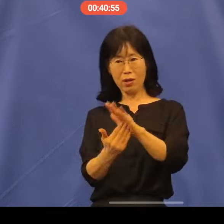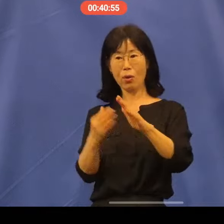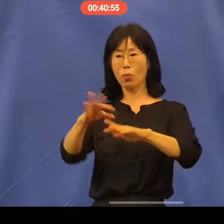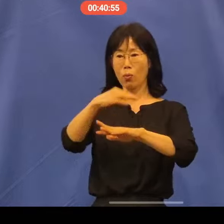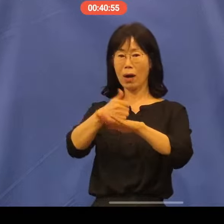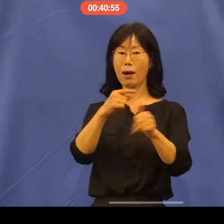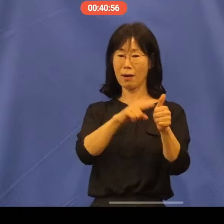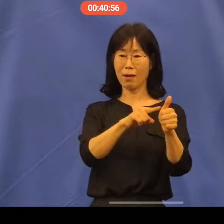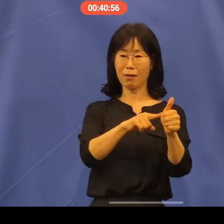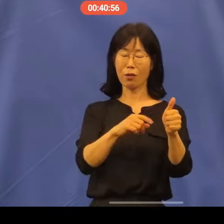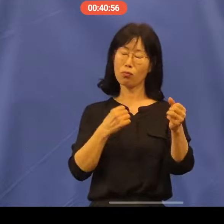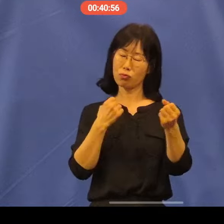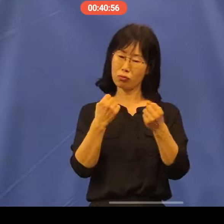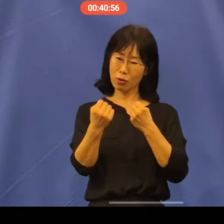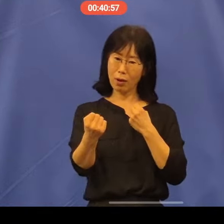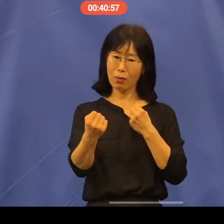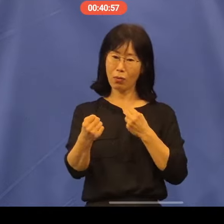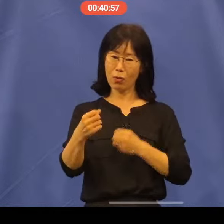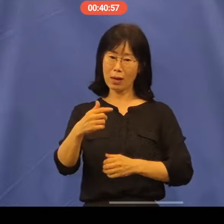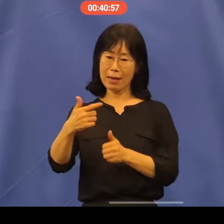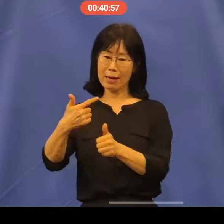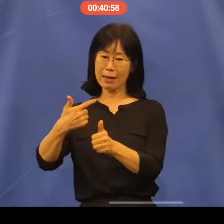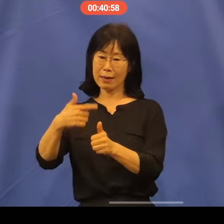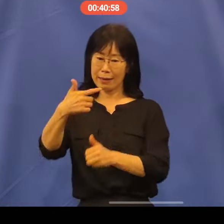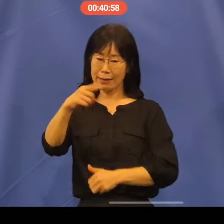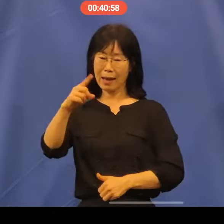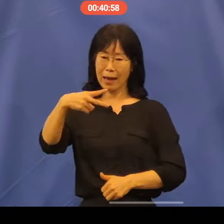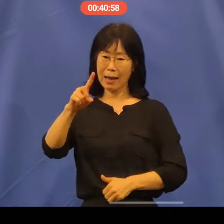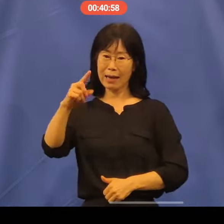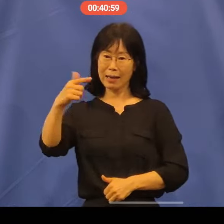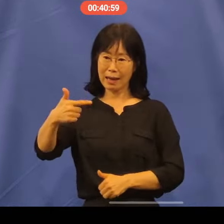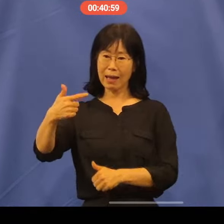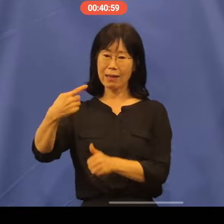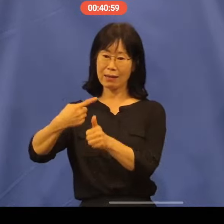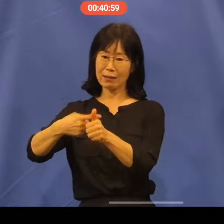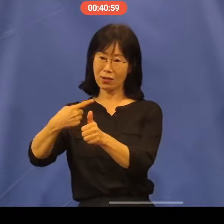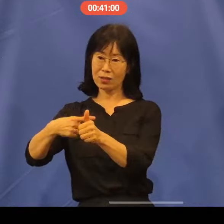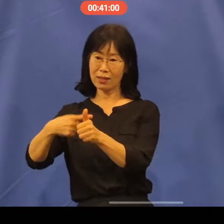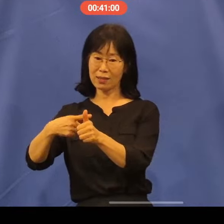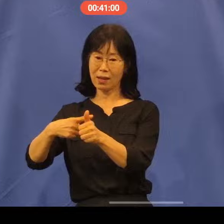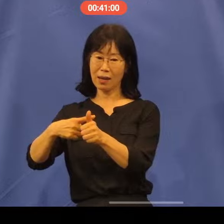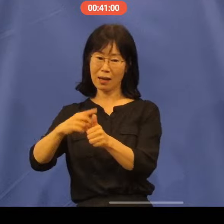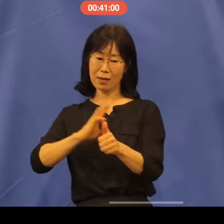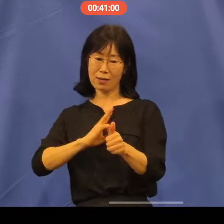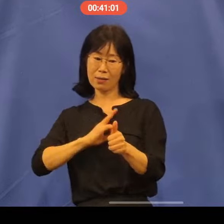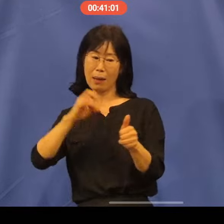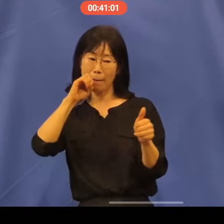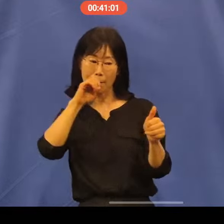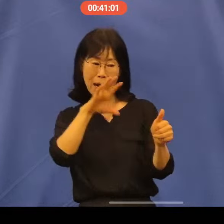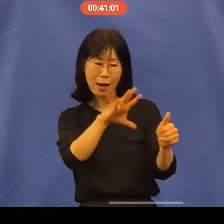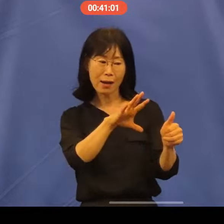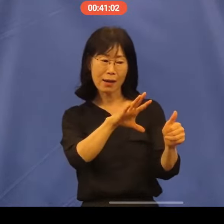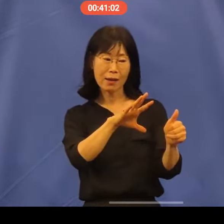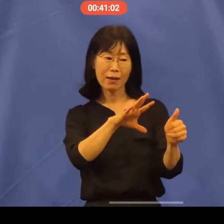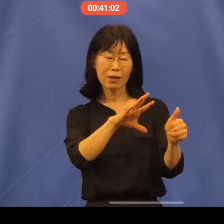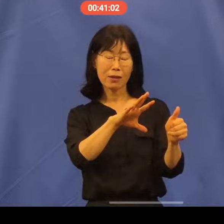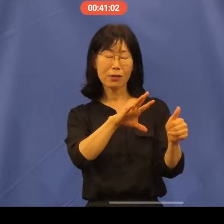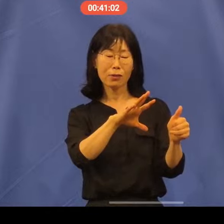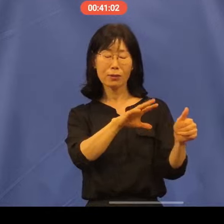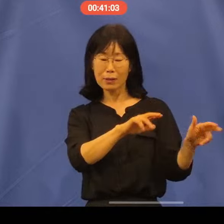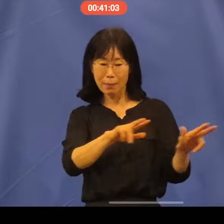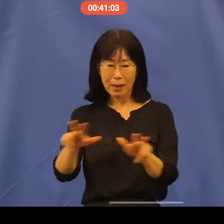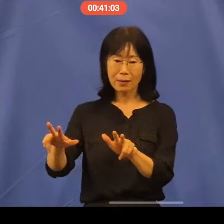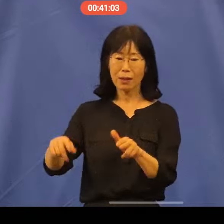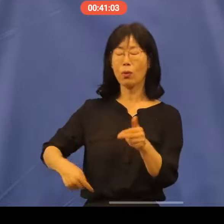여러분, 뭐 그냥 뭐 말 한마디에, 그죠? 우리아를 그냥 막 전선에 내보내고 뭐 마음대로 할 수 있는